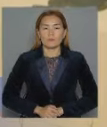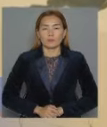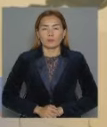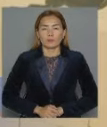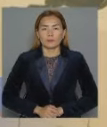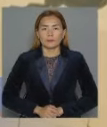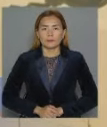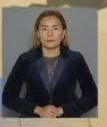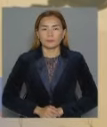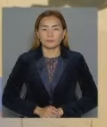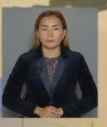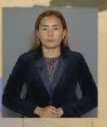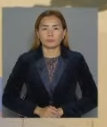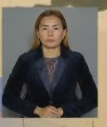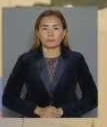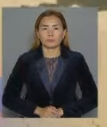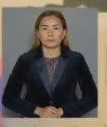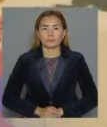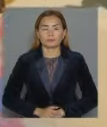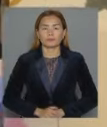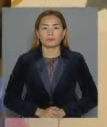свой, мама.